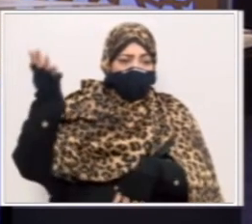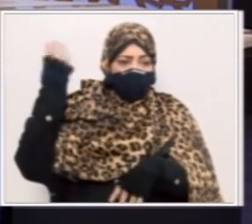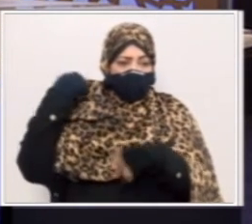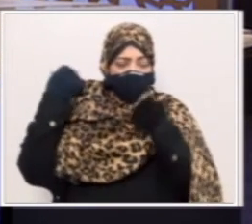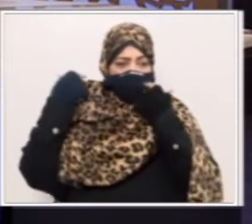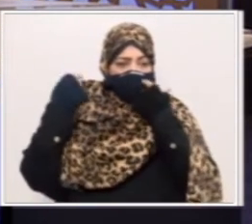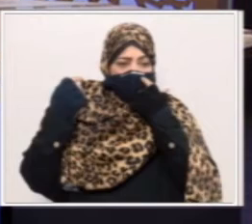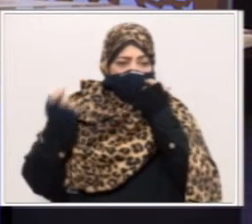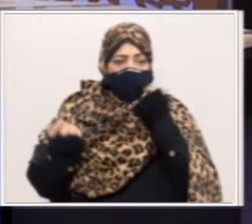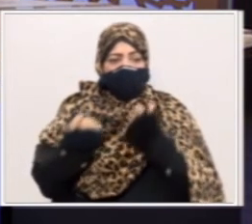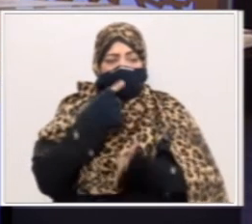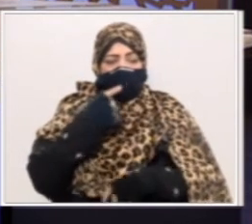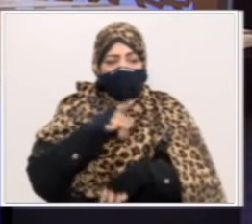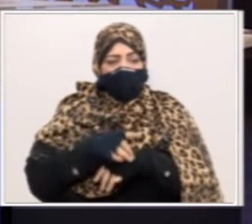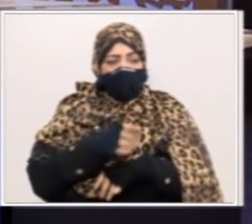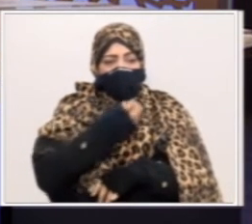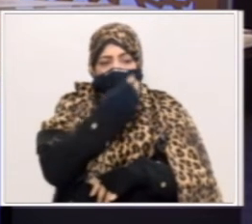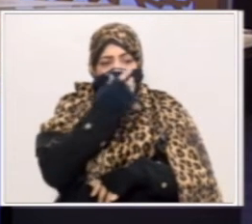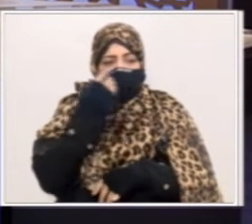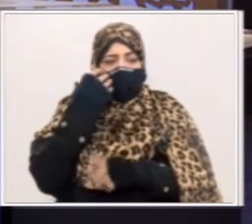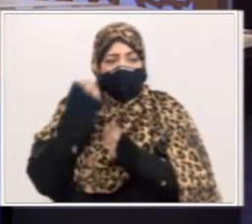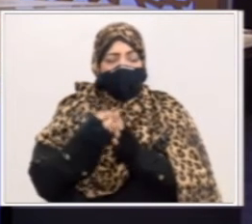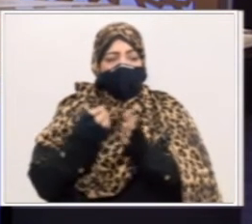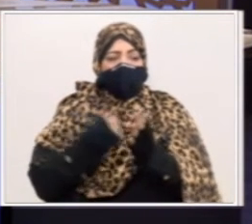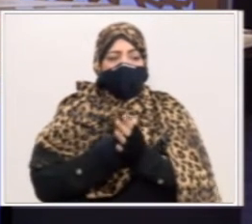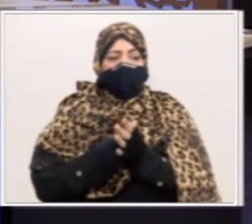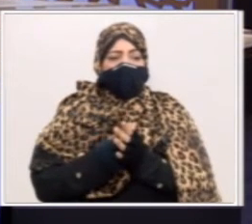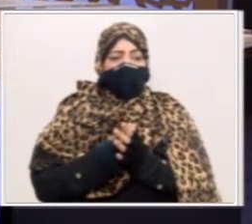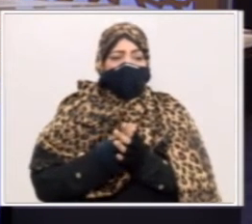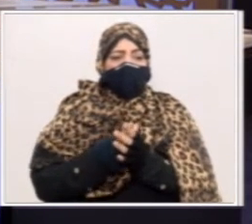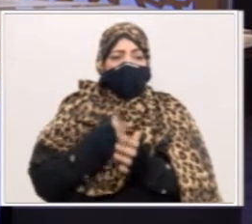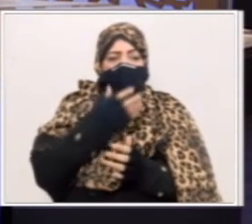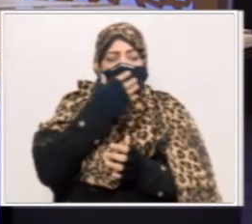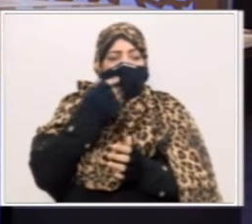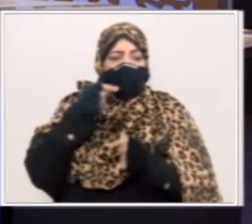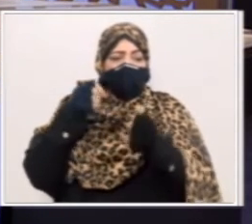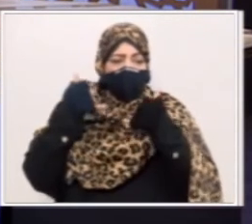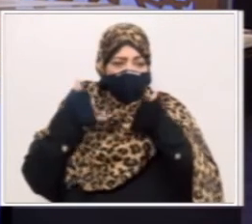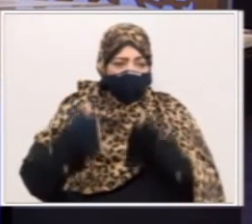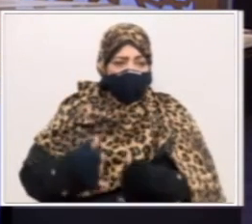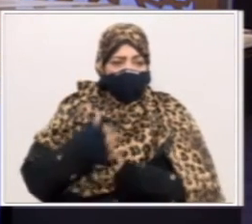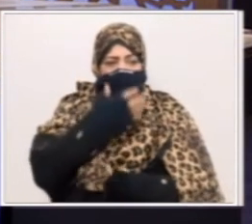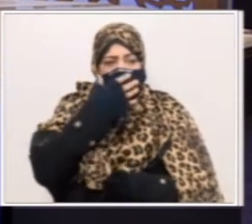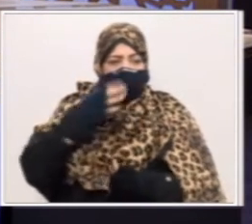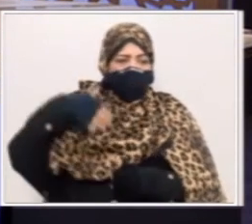ما عليك من الأيام حتى تكملي ما عليك، كل مرة تقضي شهر حتى تكمليه.